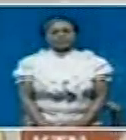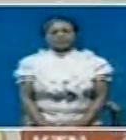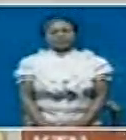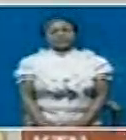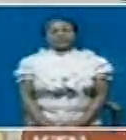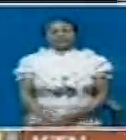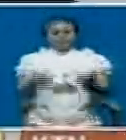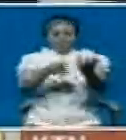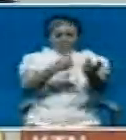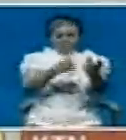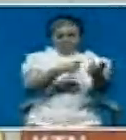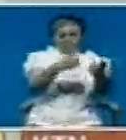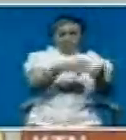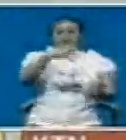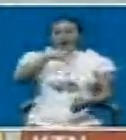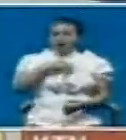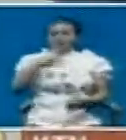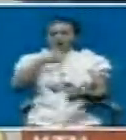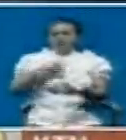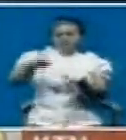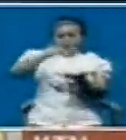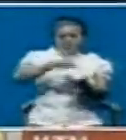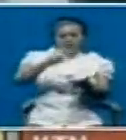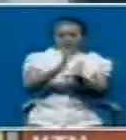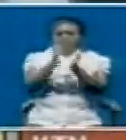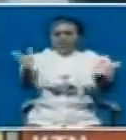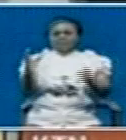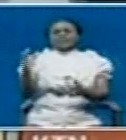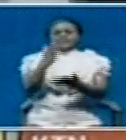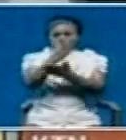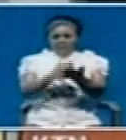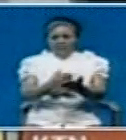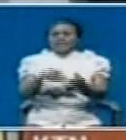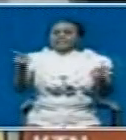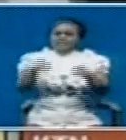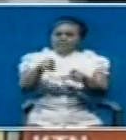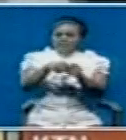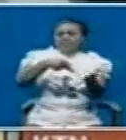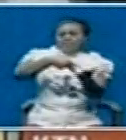Huku idadi ya wafanyikazi wanaostaafu ikiongezeka katika sekta ya umma, kiwango cha fedha